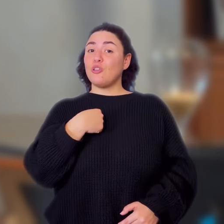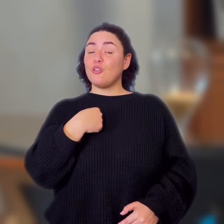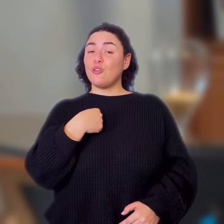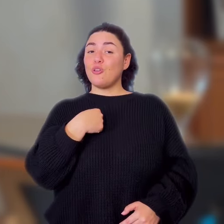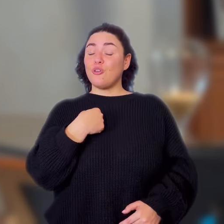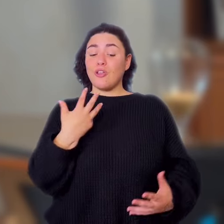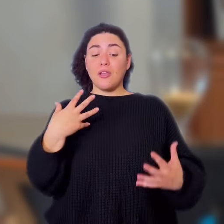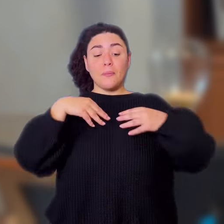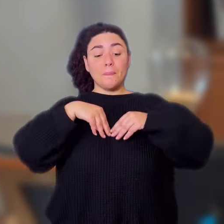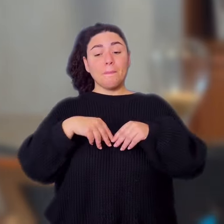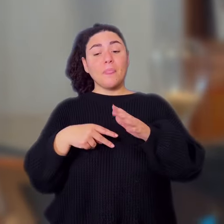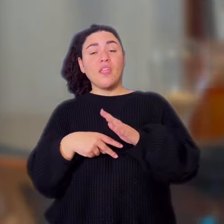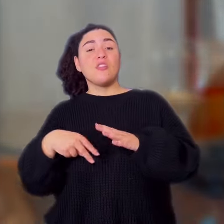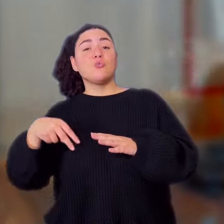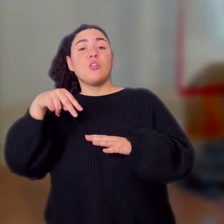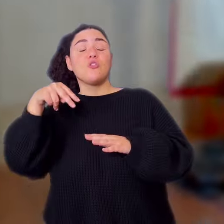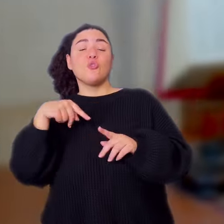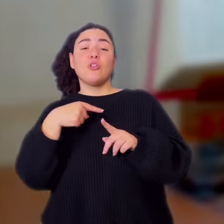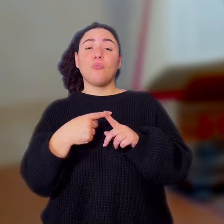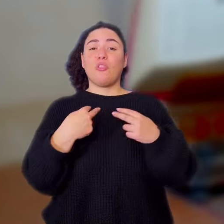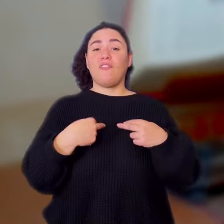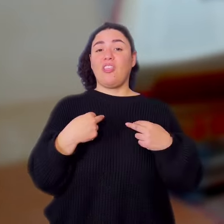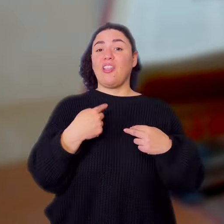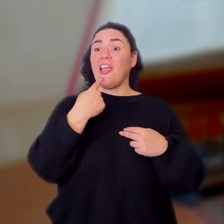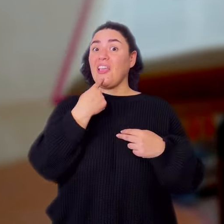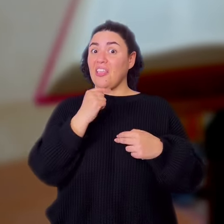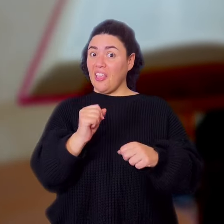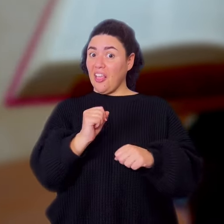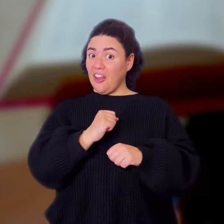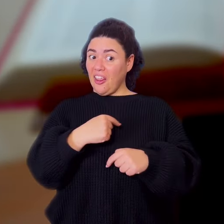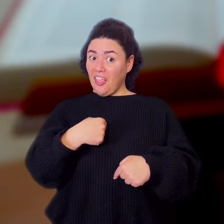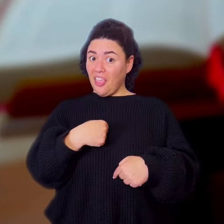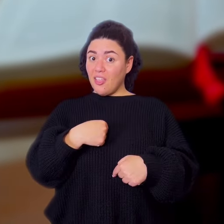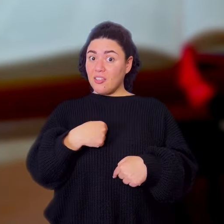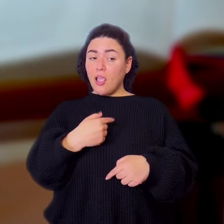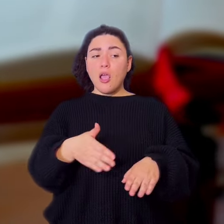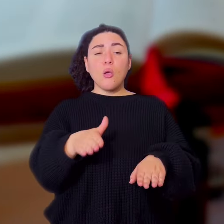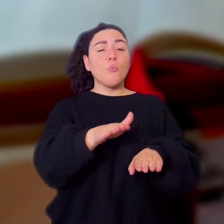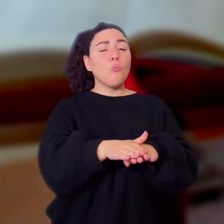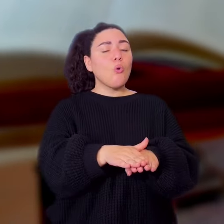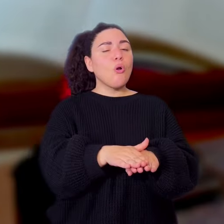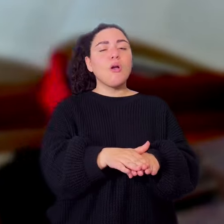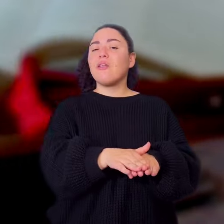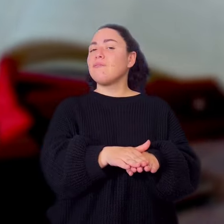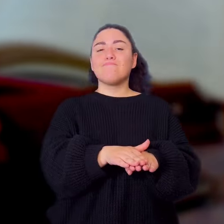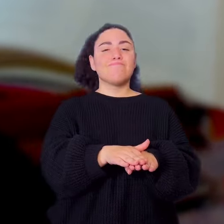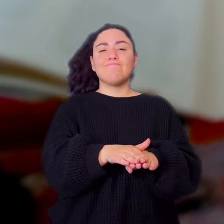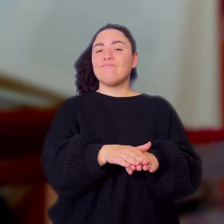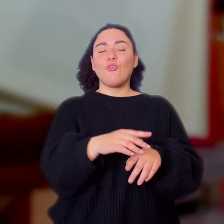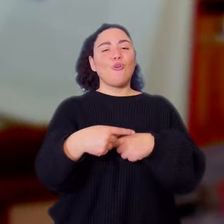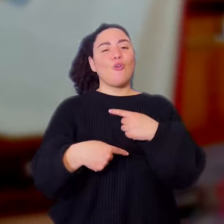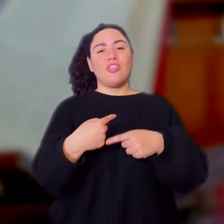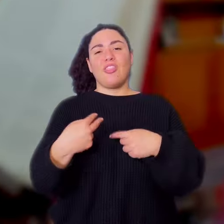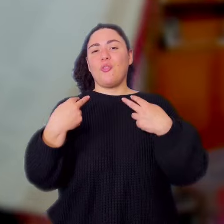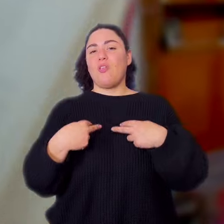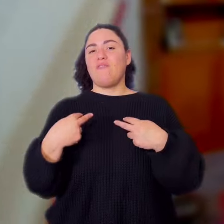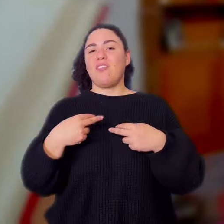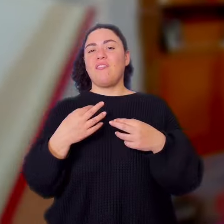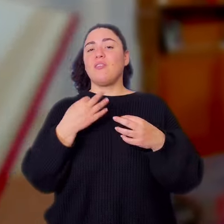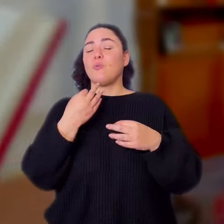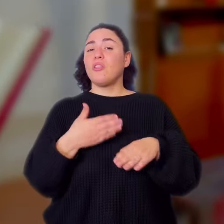resurrezione e la vita chi crede in me Anche se muore vivrà chiunque vive crede in